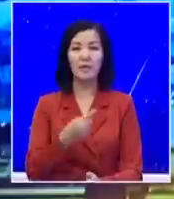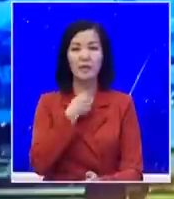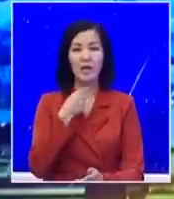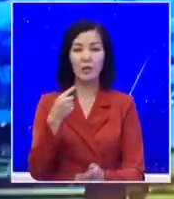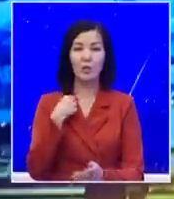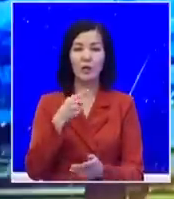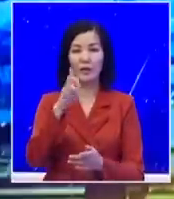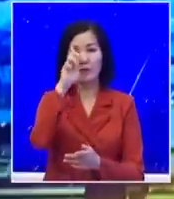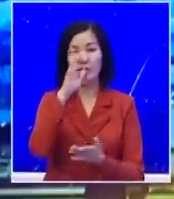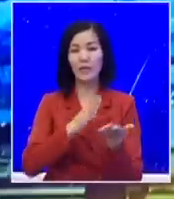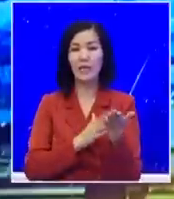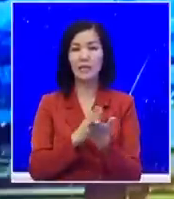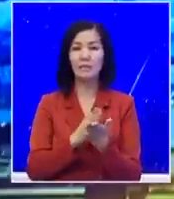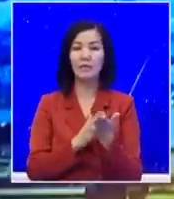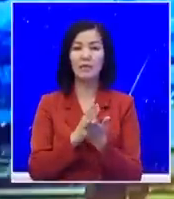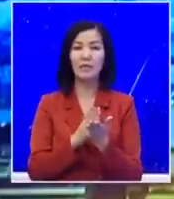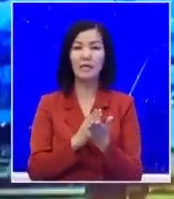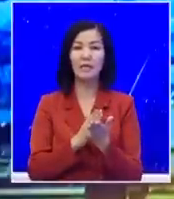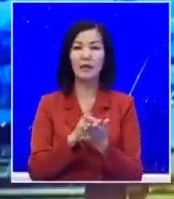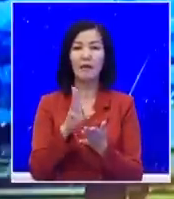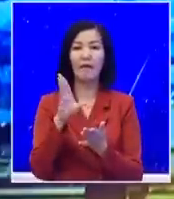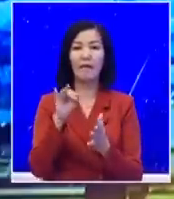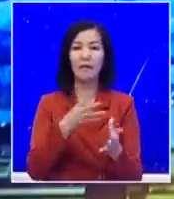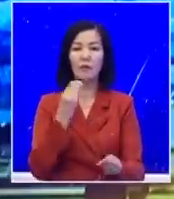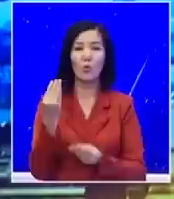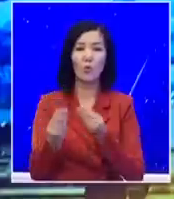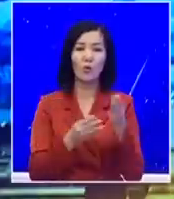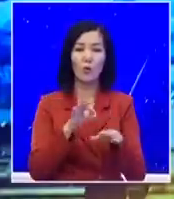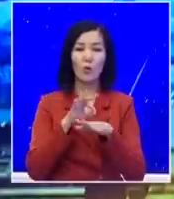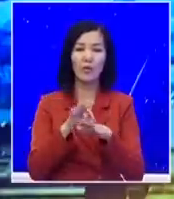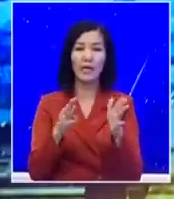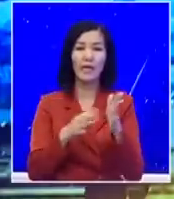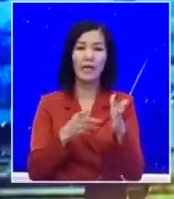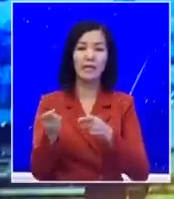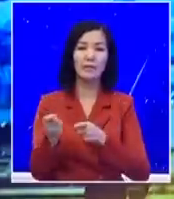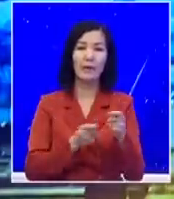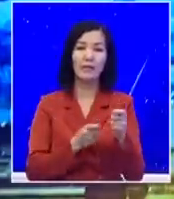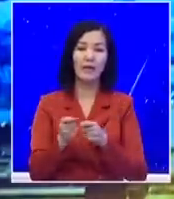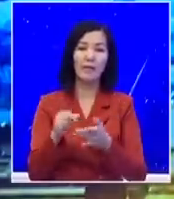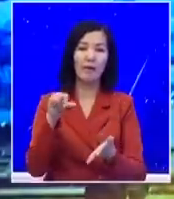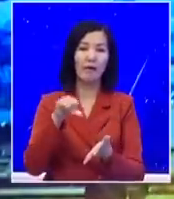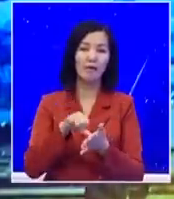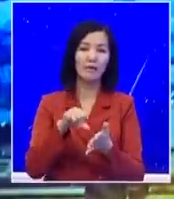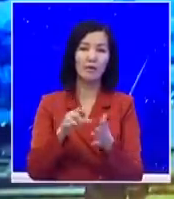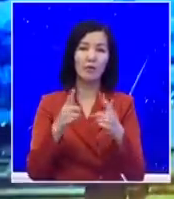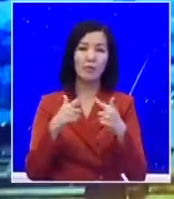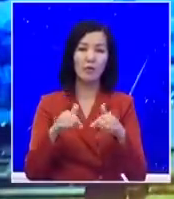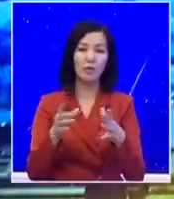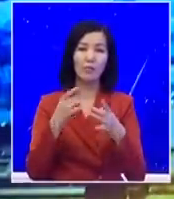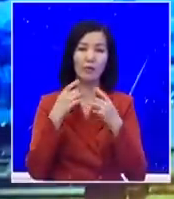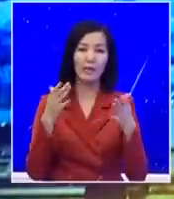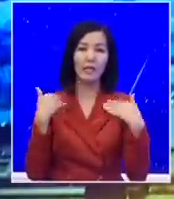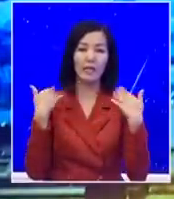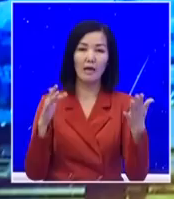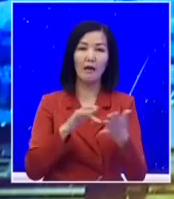Облыс орталығында мемлекеттік қызметшілер күніне орай квест ойын өтті. Оған 8 басқарма мамандары қатысты. Ұйымдастырушылар мереке